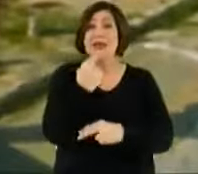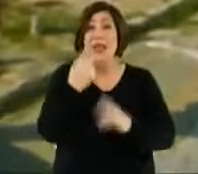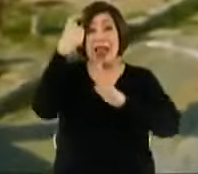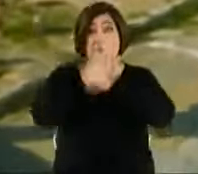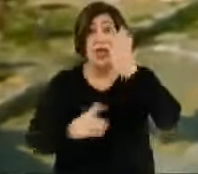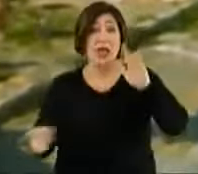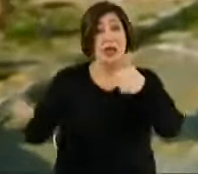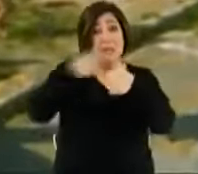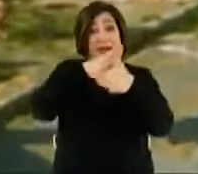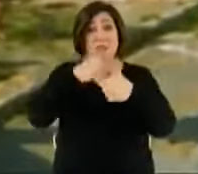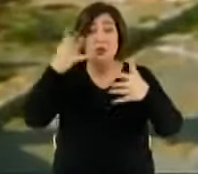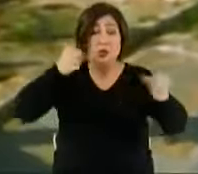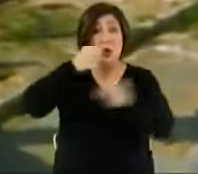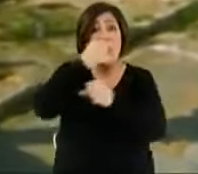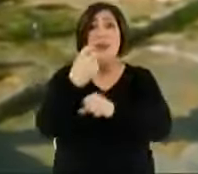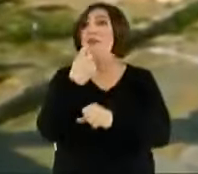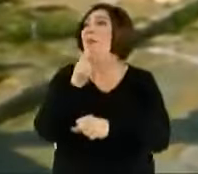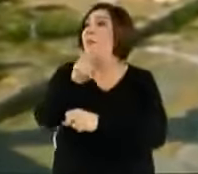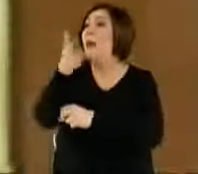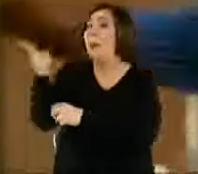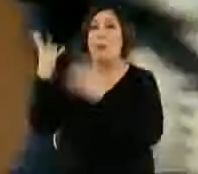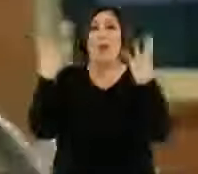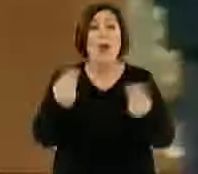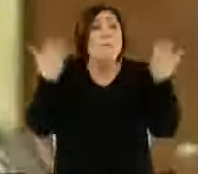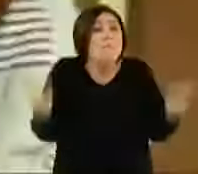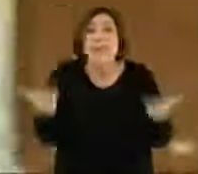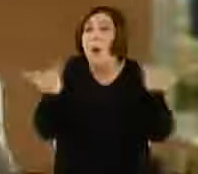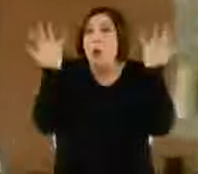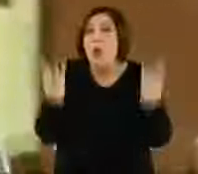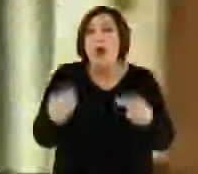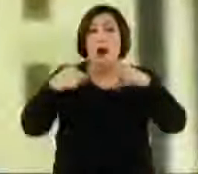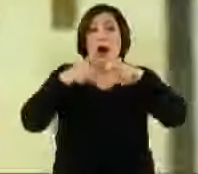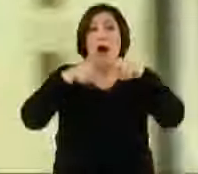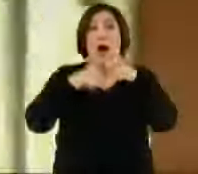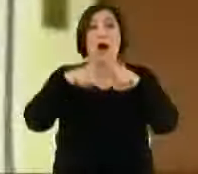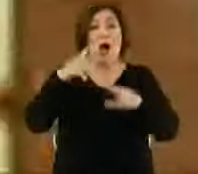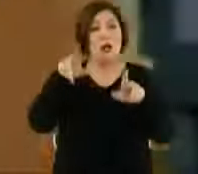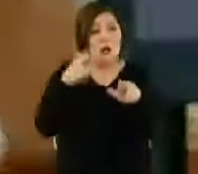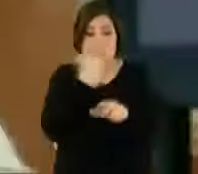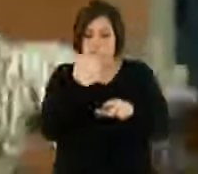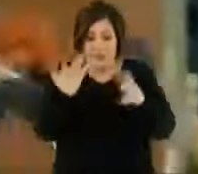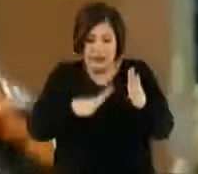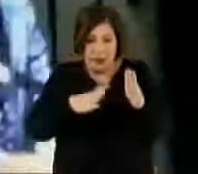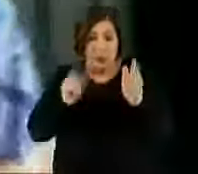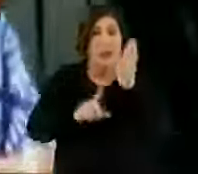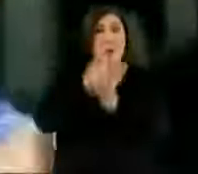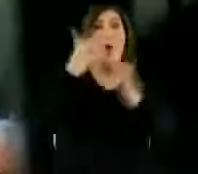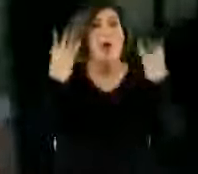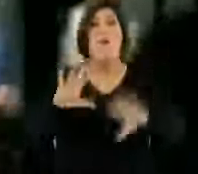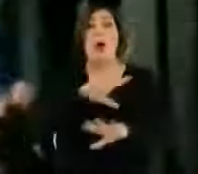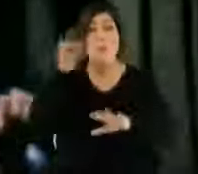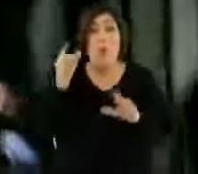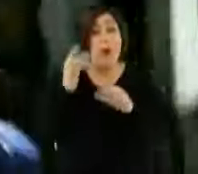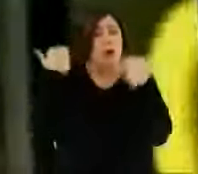ilk sıraları zorluyor, dillerden dillere dolaşıyordu. Peki ne oldu da raga müziği istenilen yere gelemedi? Ne oldu da ragacılar